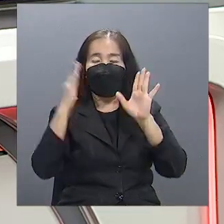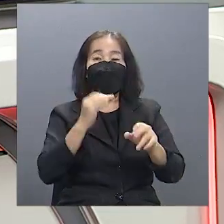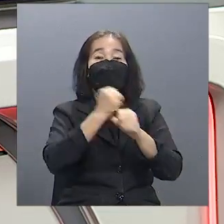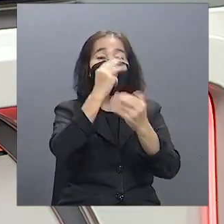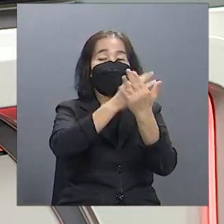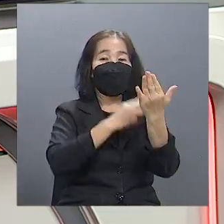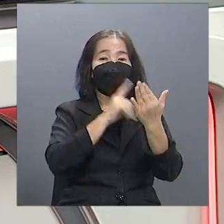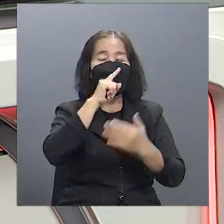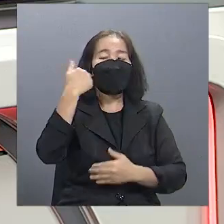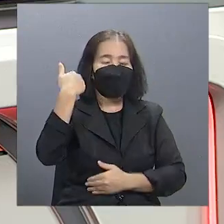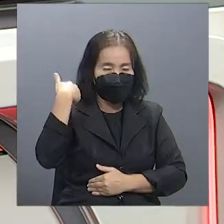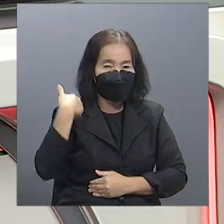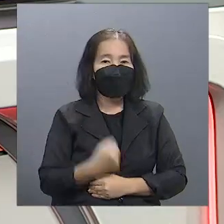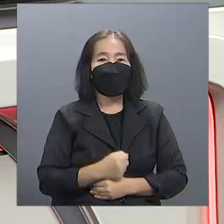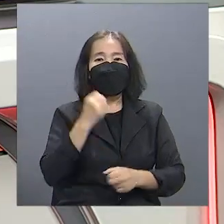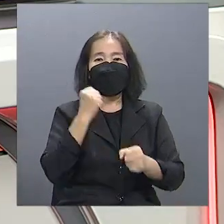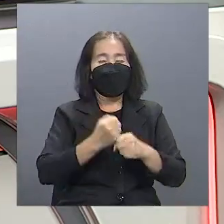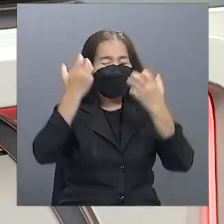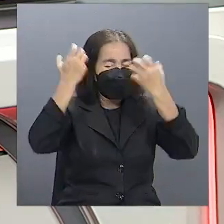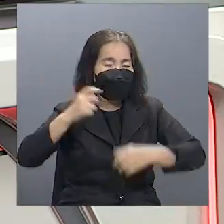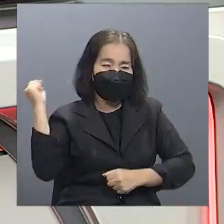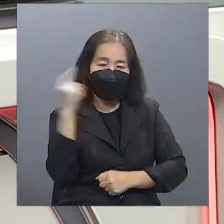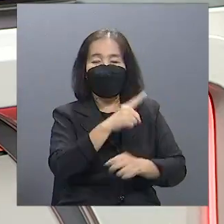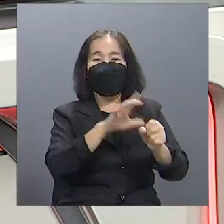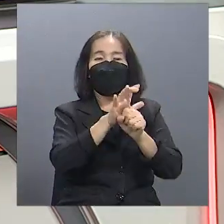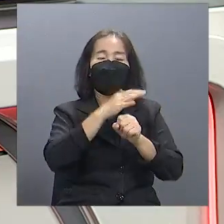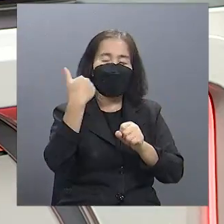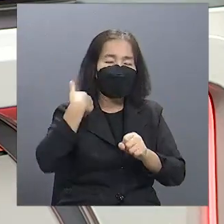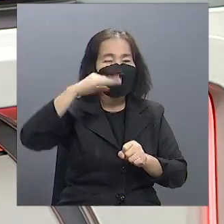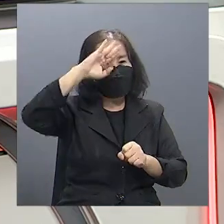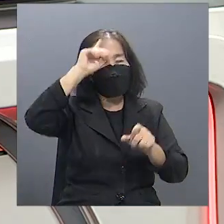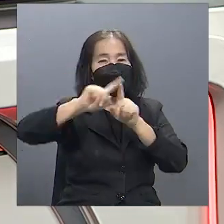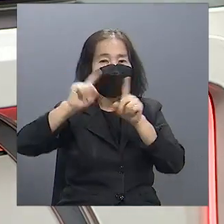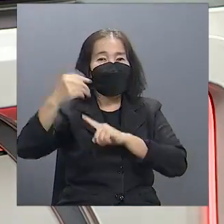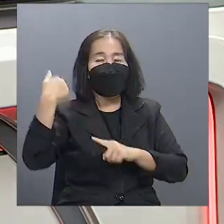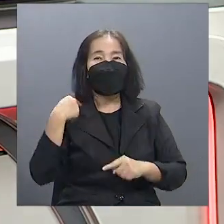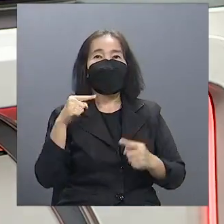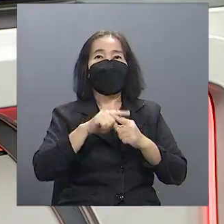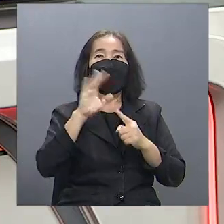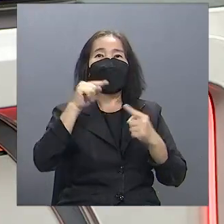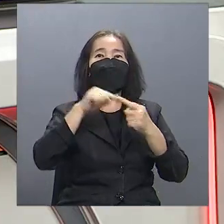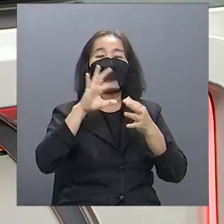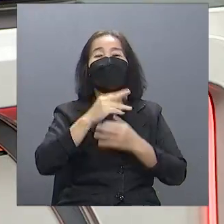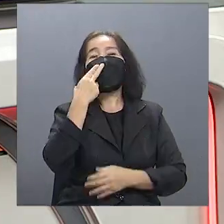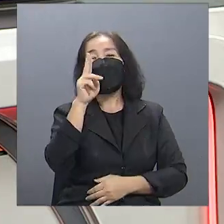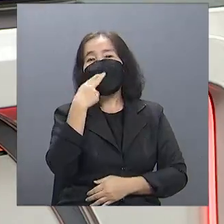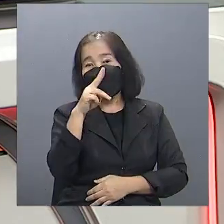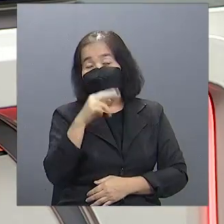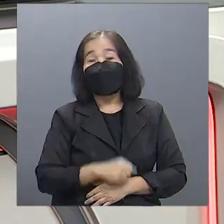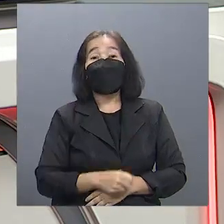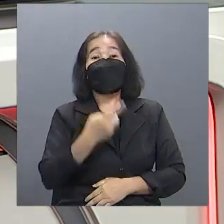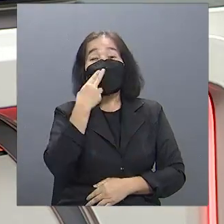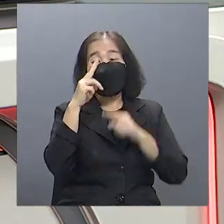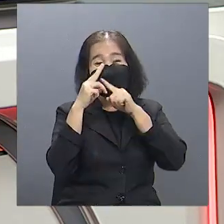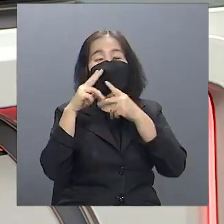ายจริงๆแล้วก็รุนแรงกว่าโควิด -19 อีกหลายโรคค่ะหนึ่งในนั้นก็คือภัยจากการสูบบุหรี่การสูบบุหรี่นี่เป็นปัญหาที่เกิดขึ้น